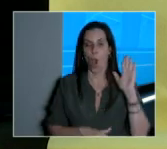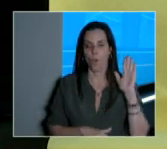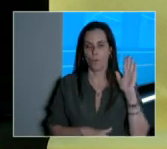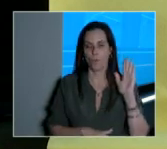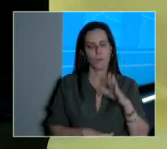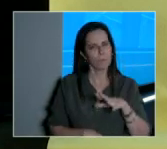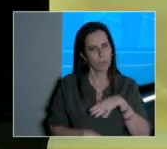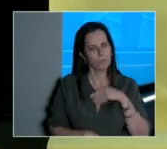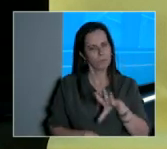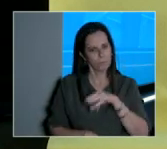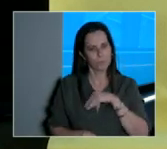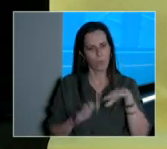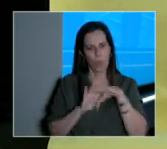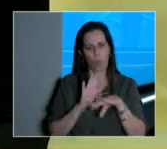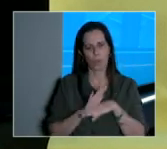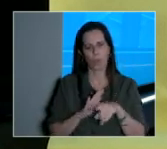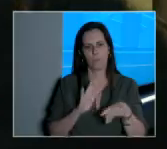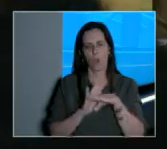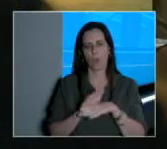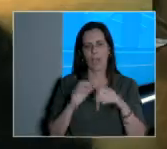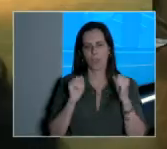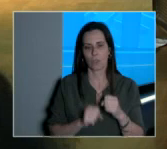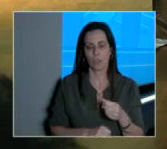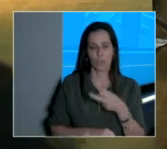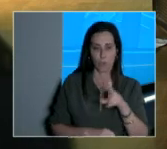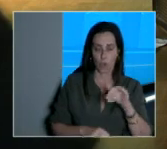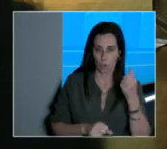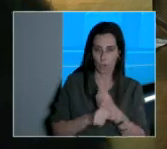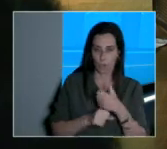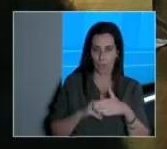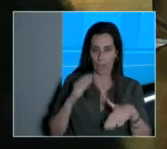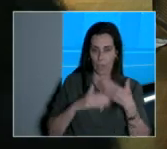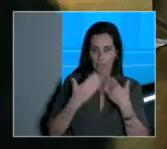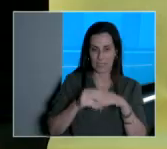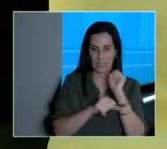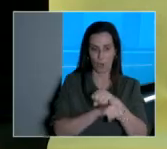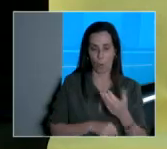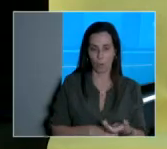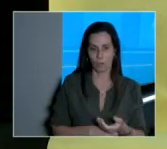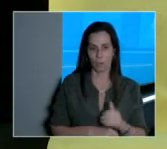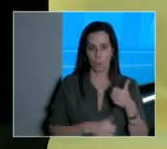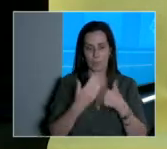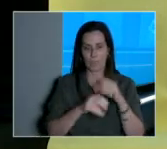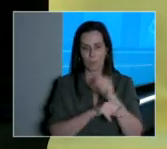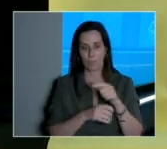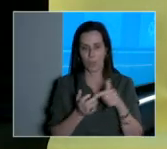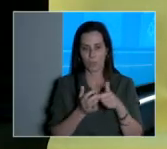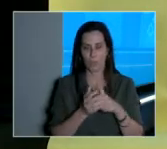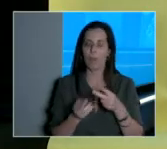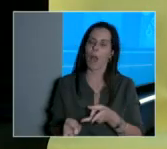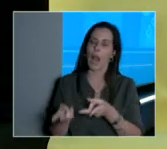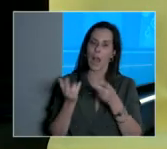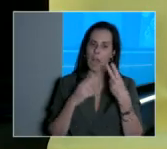בציבור מזדהה עם החוקים האלה, ואלה חוקי היסוד. אז אי אפשר קודם לעשות את הטקס ואז את פסקת ההתגברות? קודם כל פסקת ההתגברות נועדה